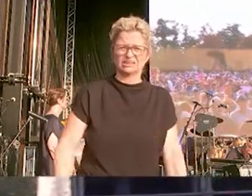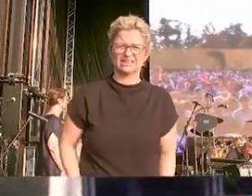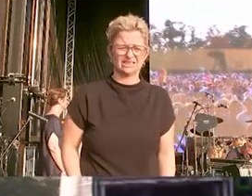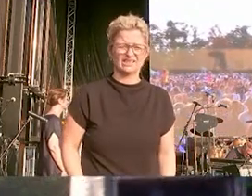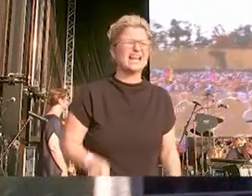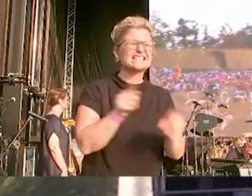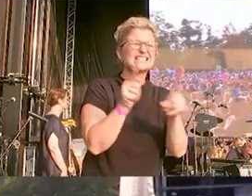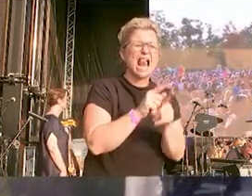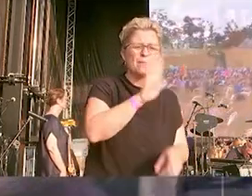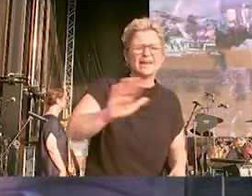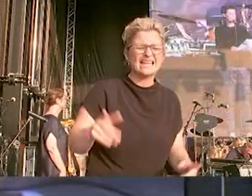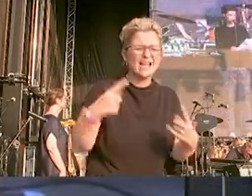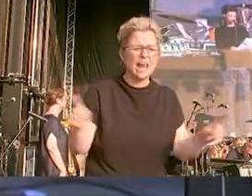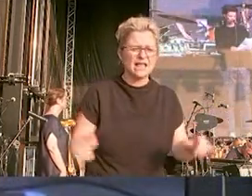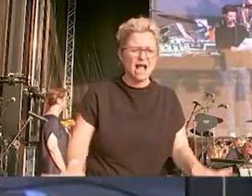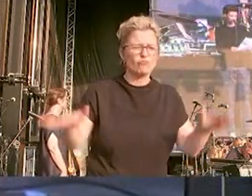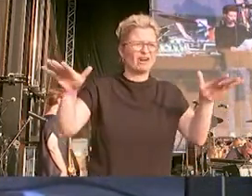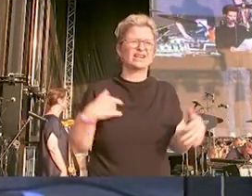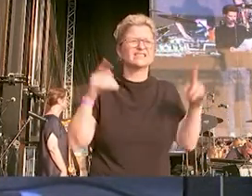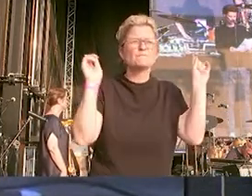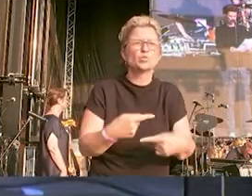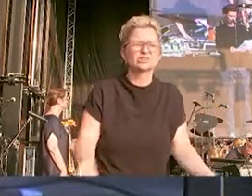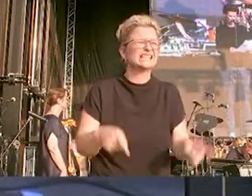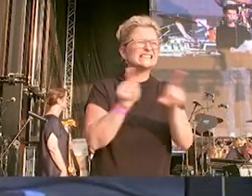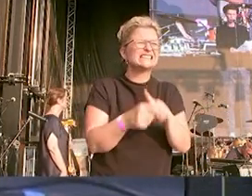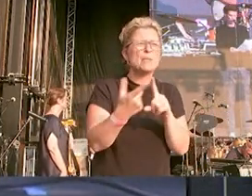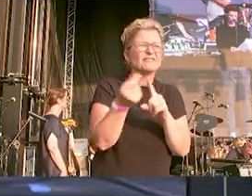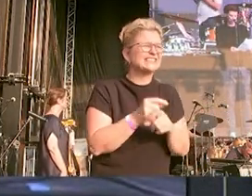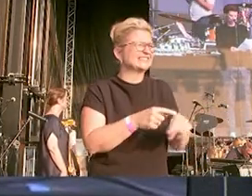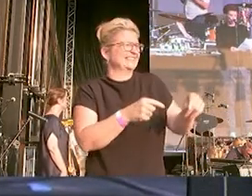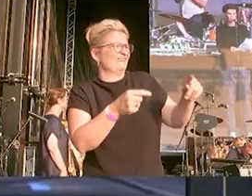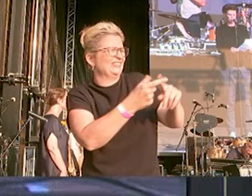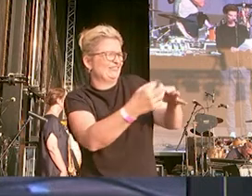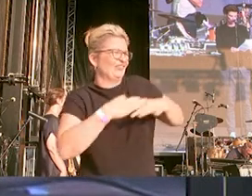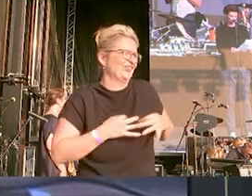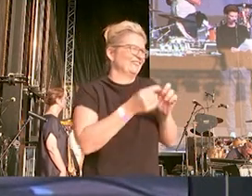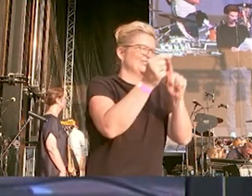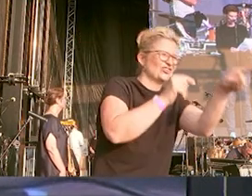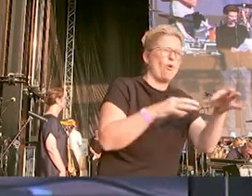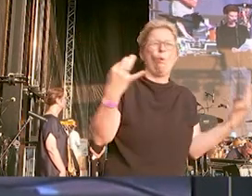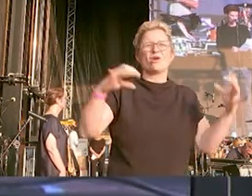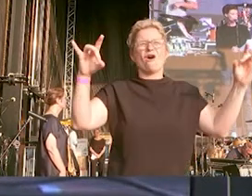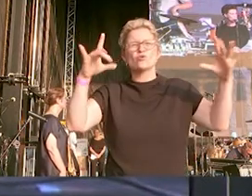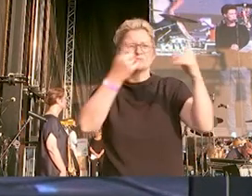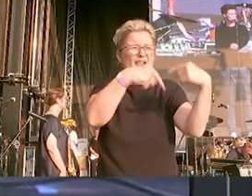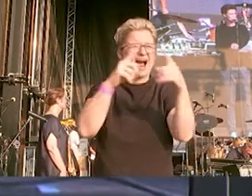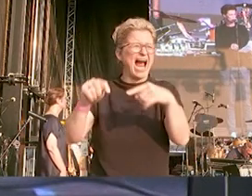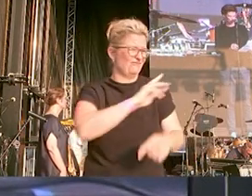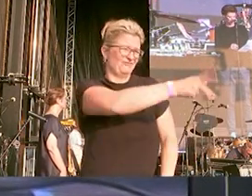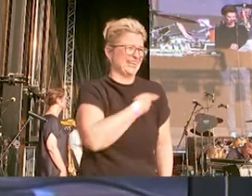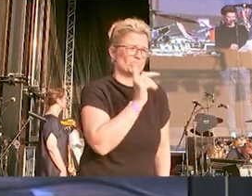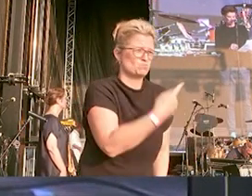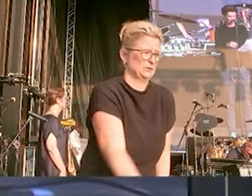denselben Kinderliedern aufgewachsen sein, nicht dieselben Witze lustig finden oder denselben Fußballverein. Wir müssen